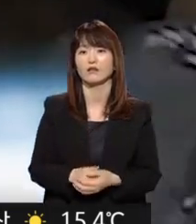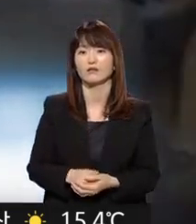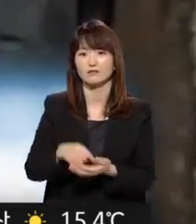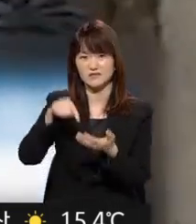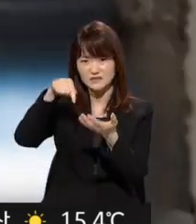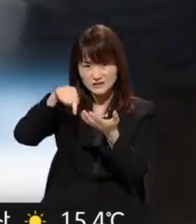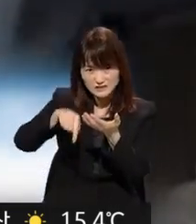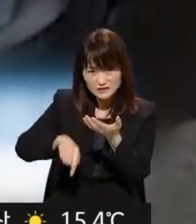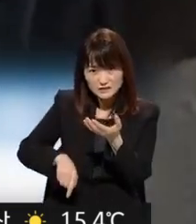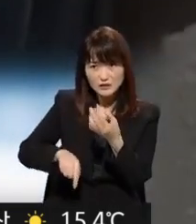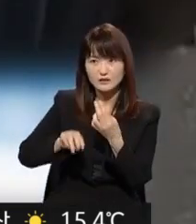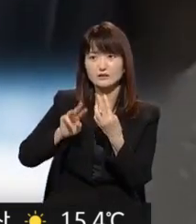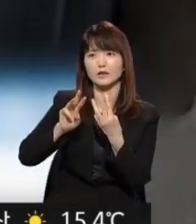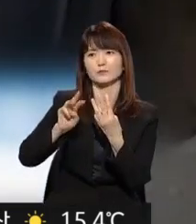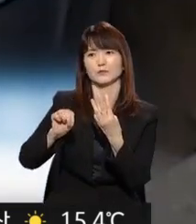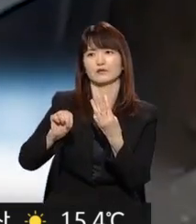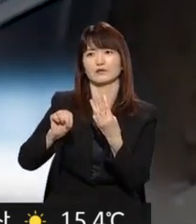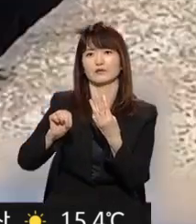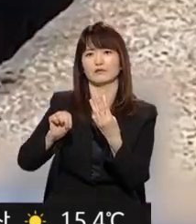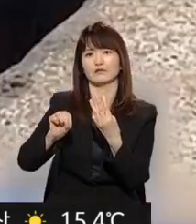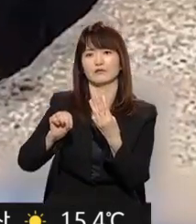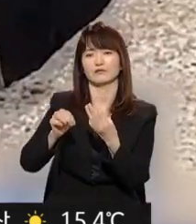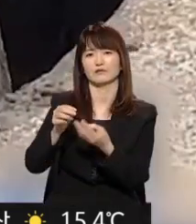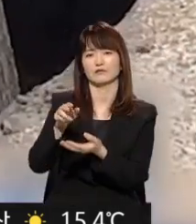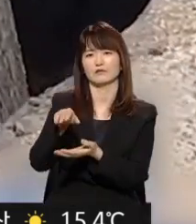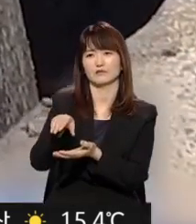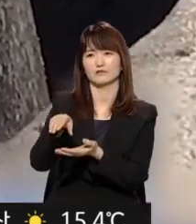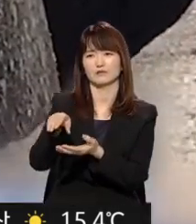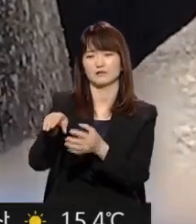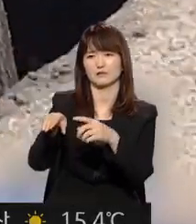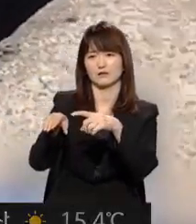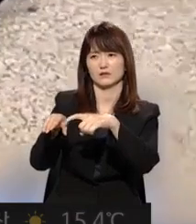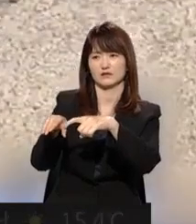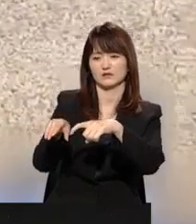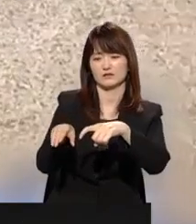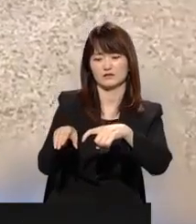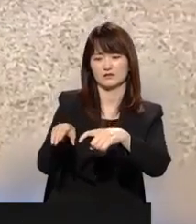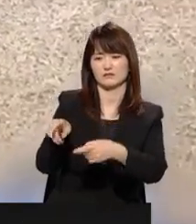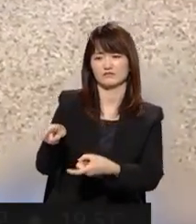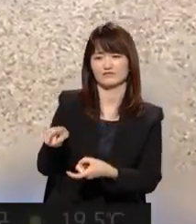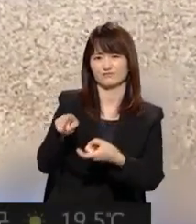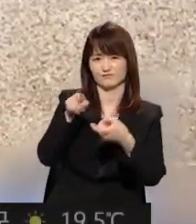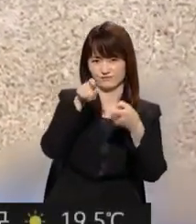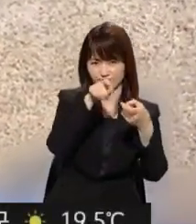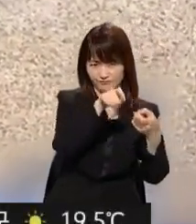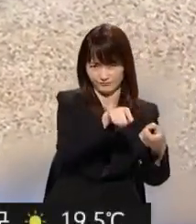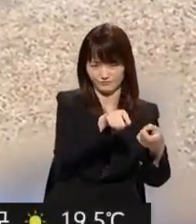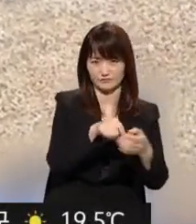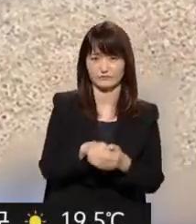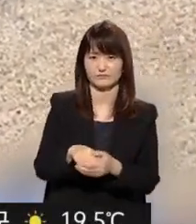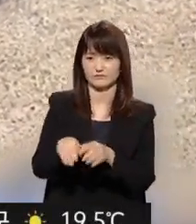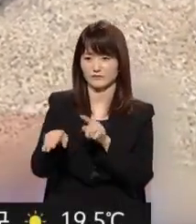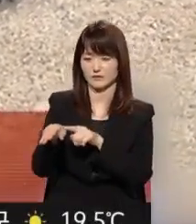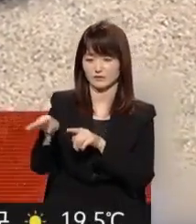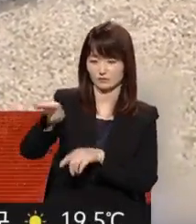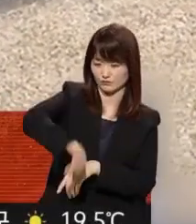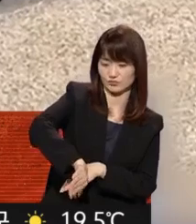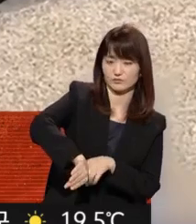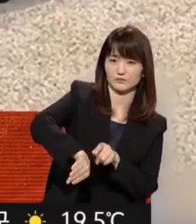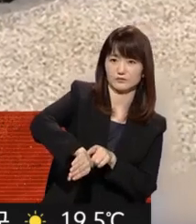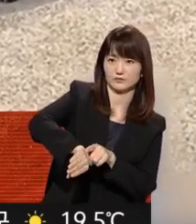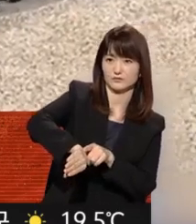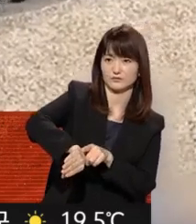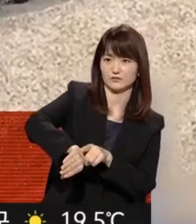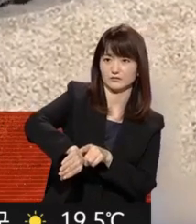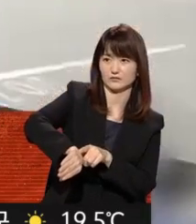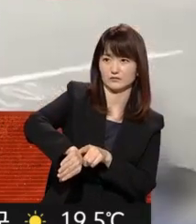깊이가 무려 3m나 됐습니다. 차는 곧장 크레인을 연결해서 들어 올려졌는데요. 이 차가 왼쪽으로 떨어졌죠. 견인되는